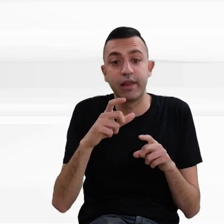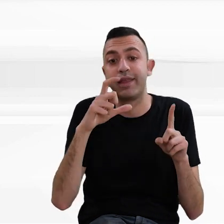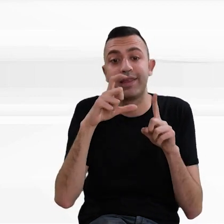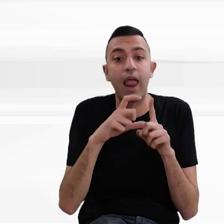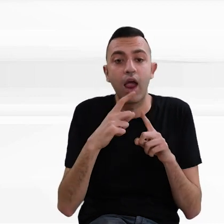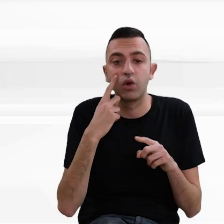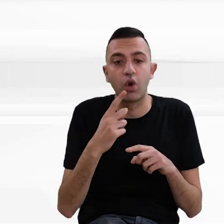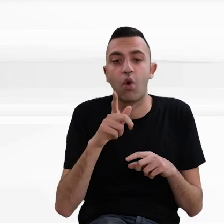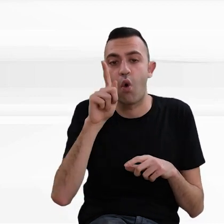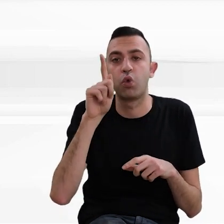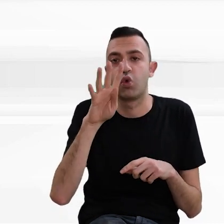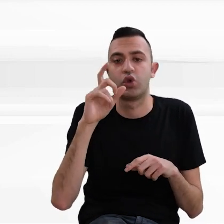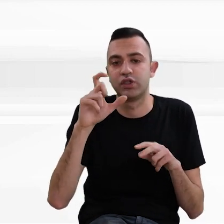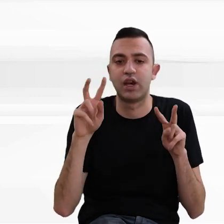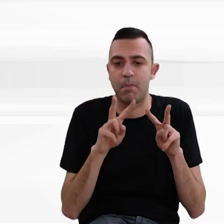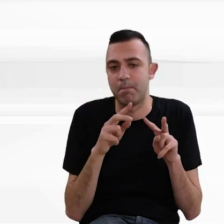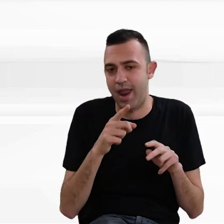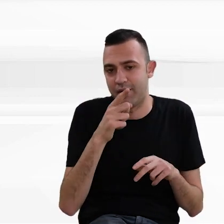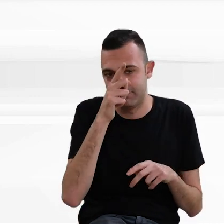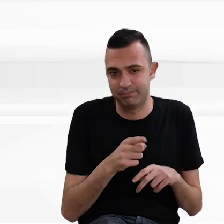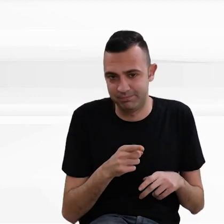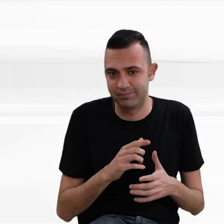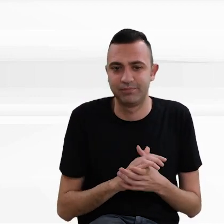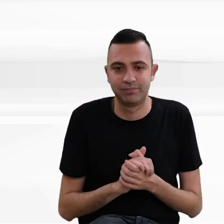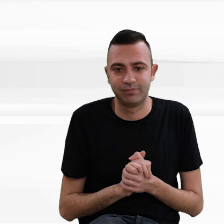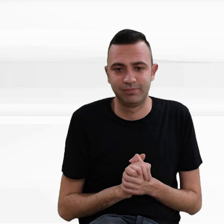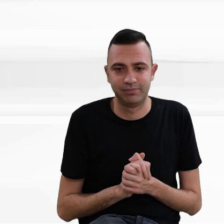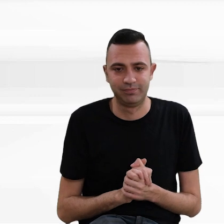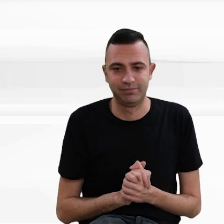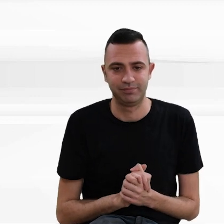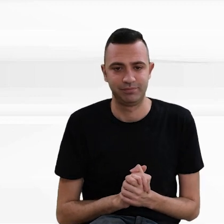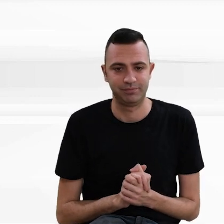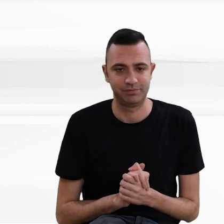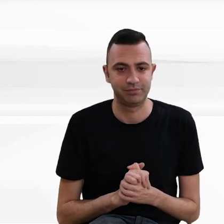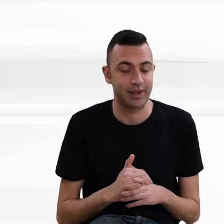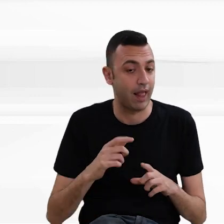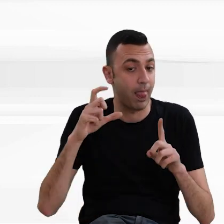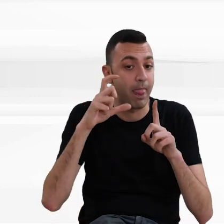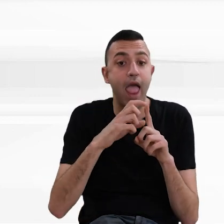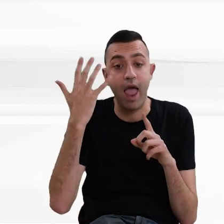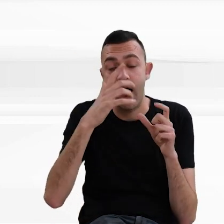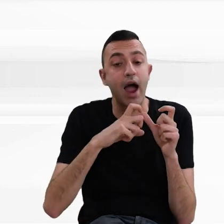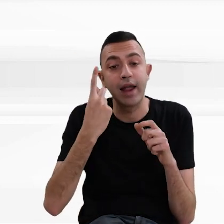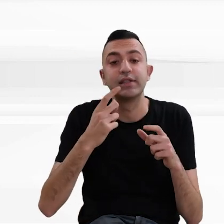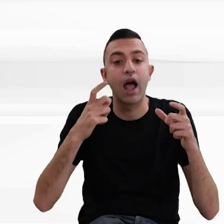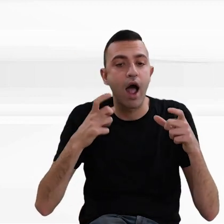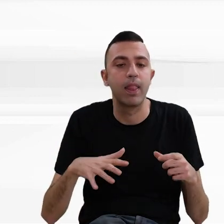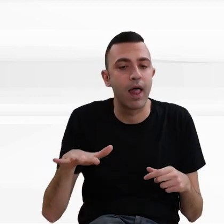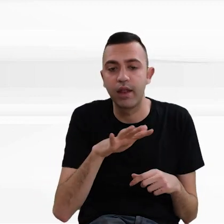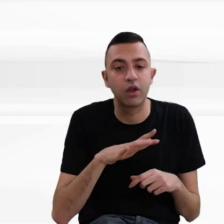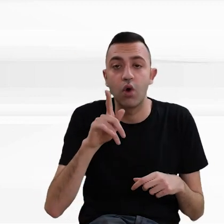değilim kenarı 14 santimetre mi sevgili öğrenciler Peki D karesinin alanı nedir o zaman